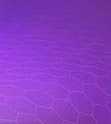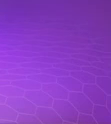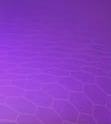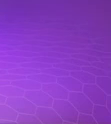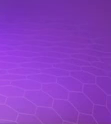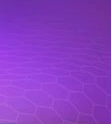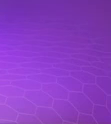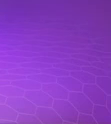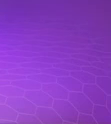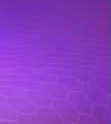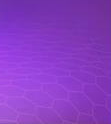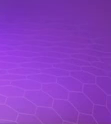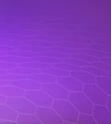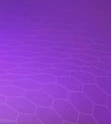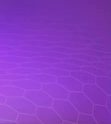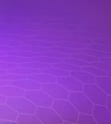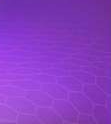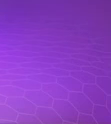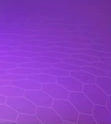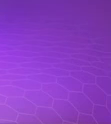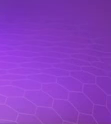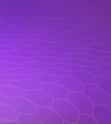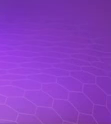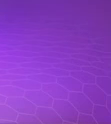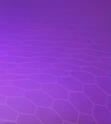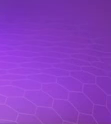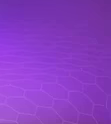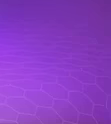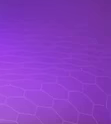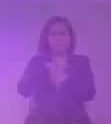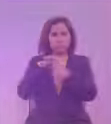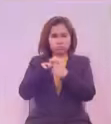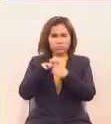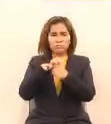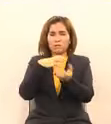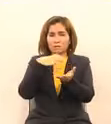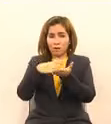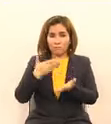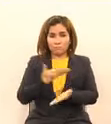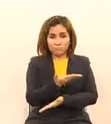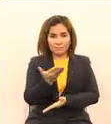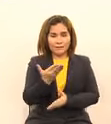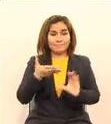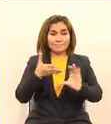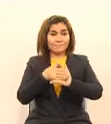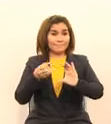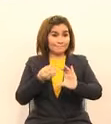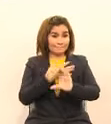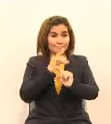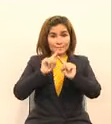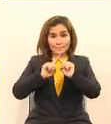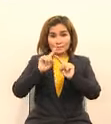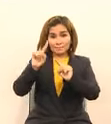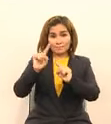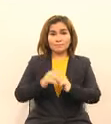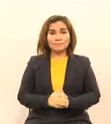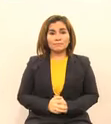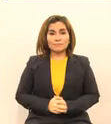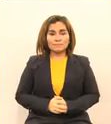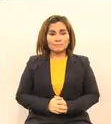มขออนุญาตที่จะอัปเดตสถานการณ์ของโควิด-19 นะครับขอสไลด์ที่1นะก็คือว่าขณ